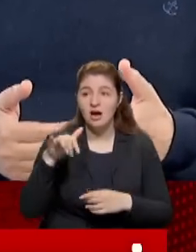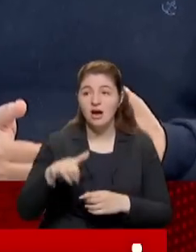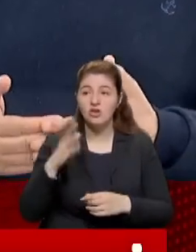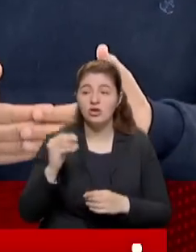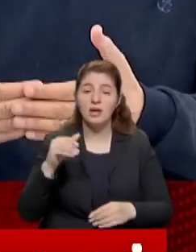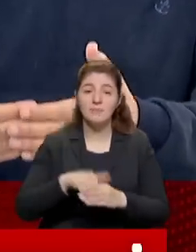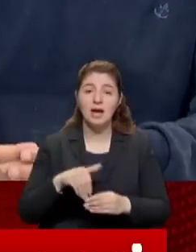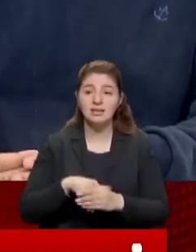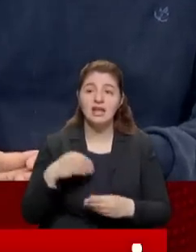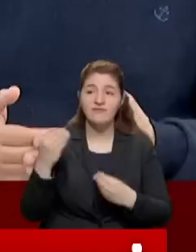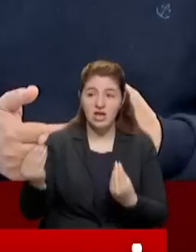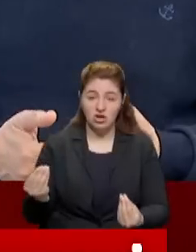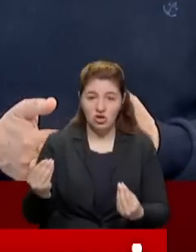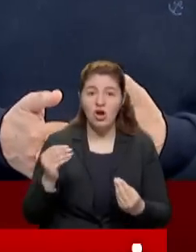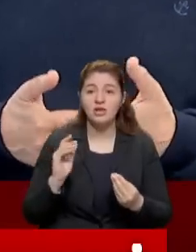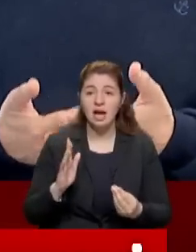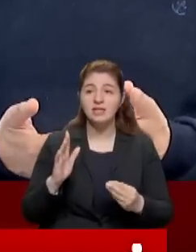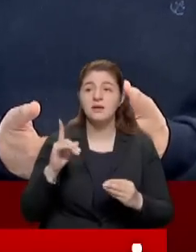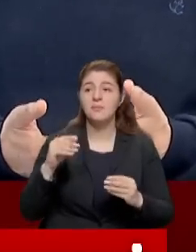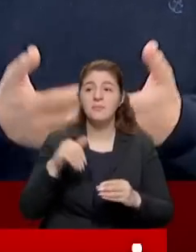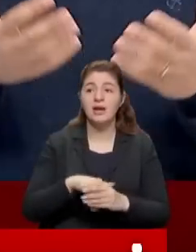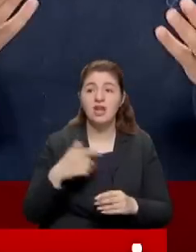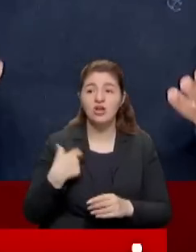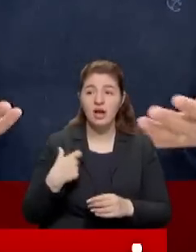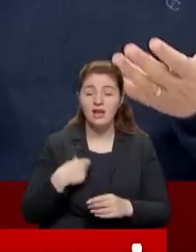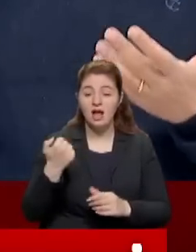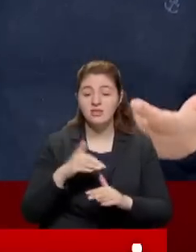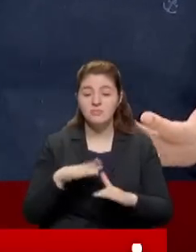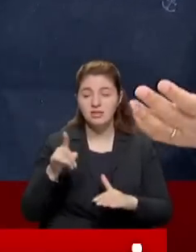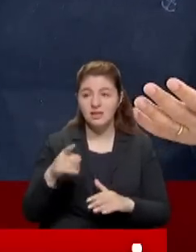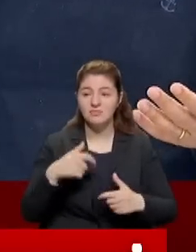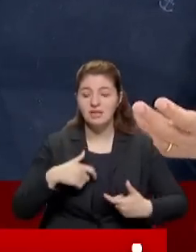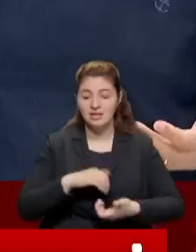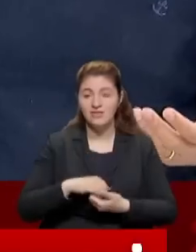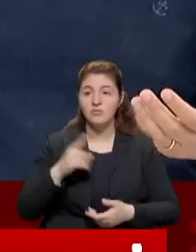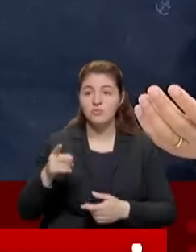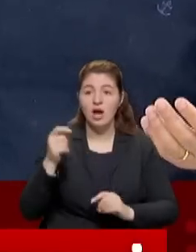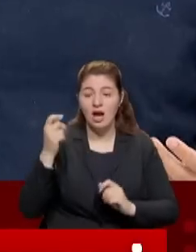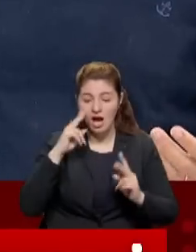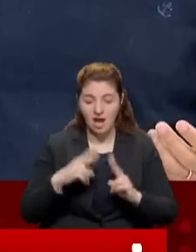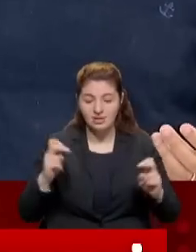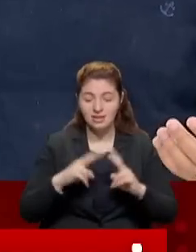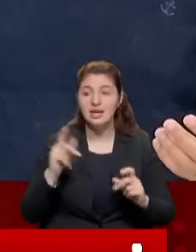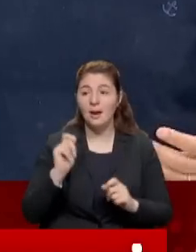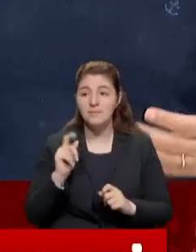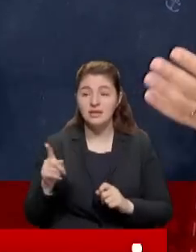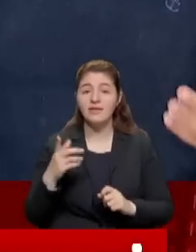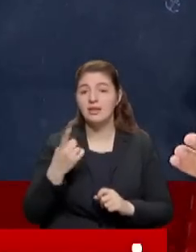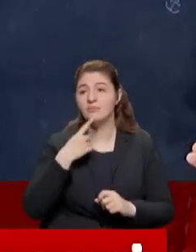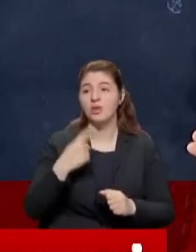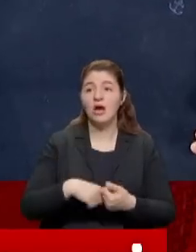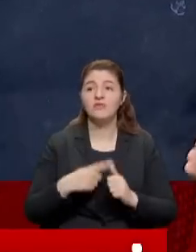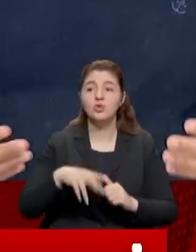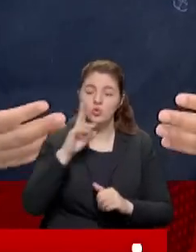olan partilere veriliyor. Dolayısıyla partilerin ve özellikle Altılı Masa'nın ve Millet İttifakı'nın bu analizleri yapmasını ve diyelim